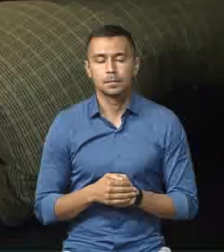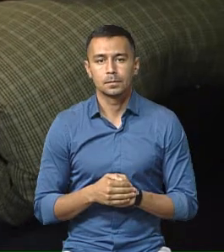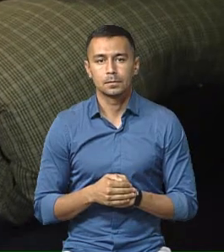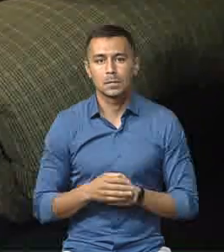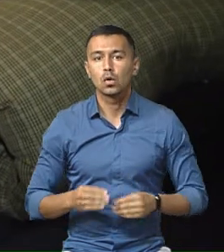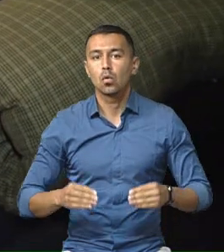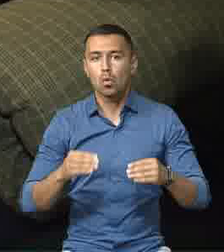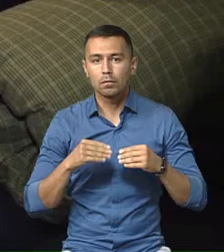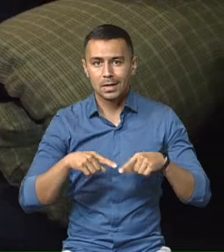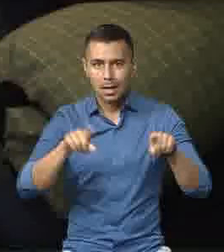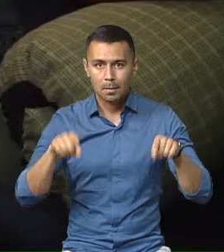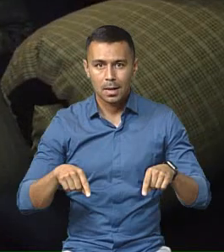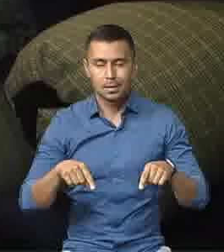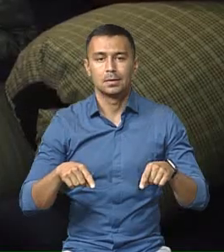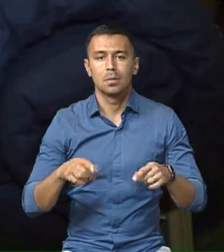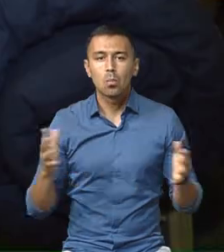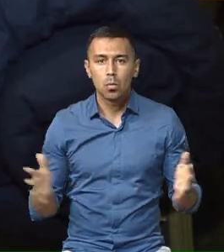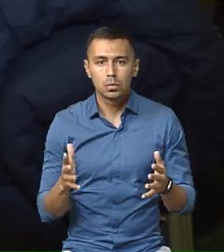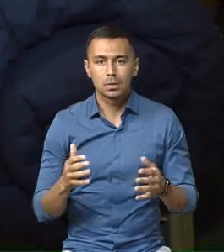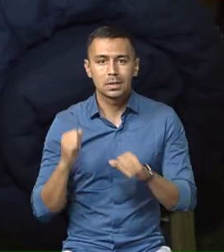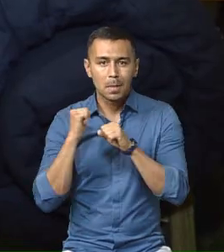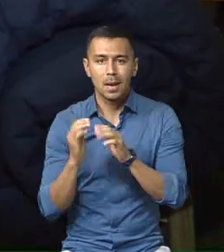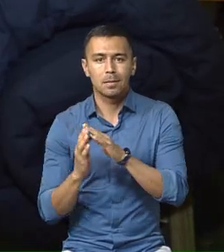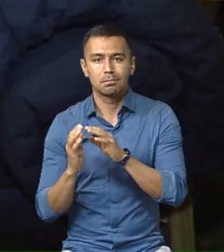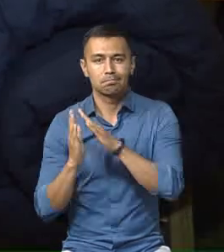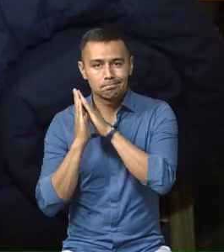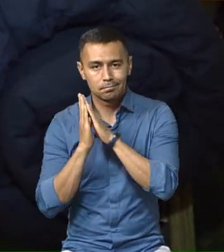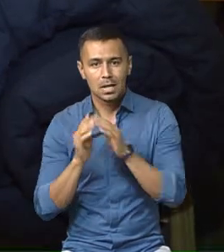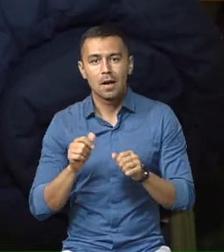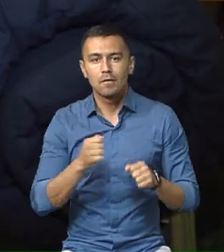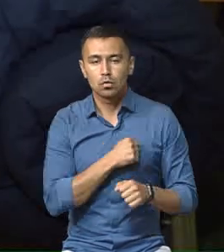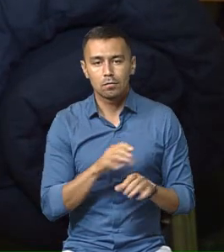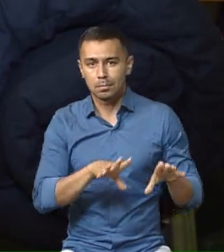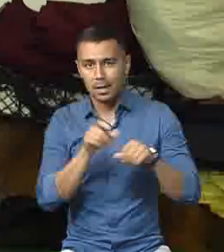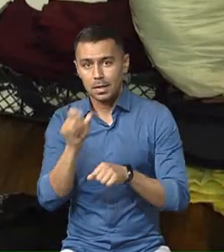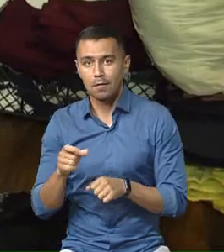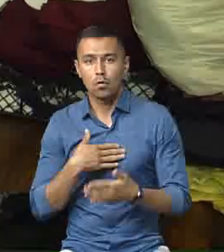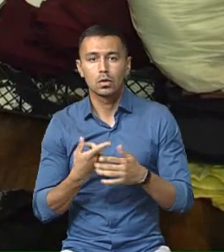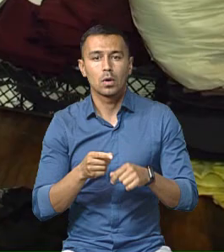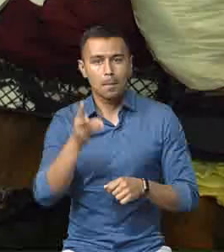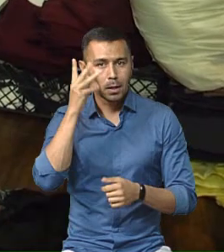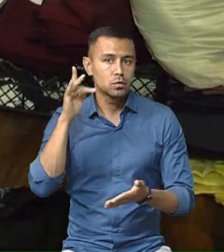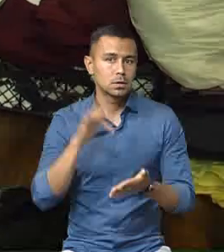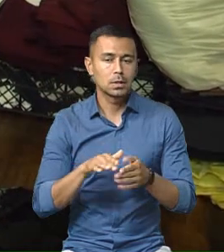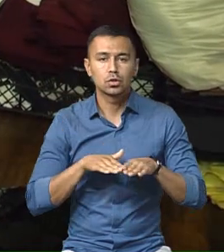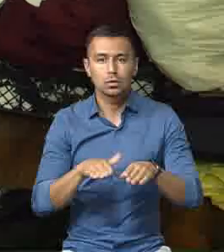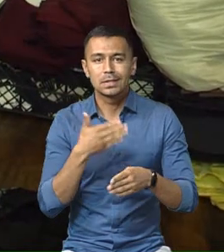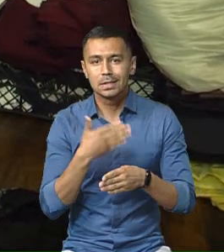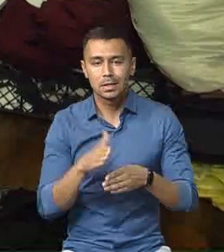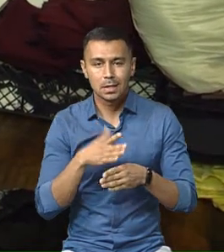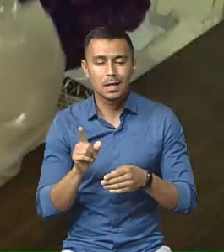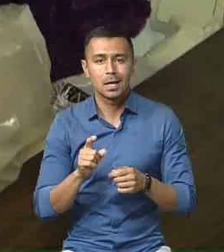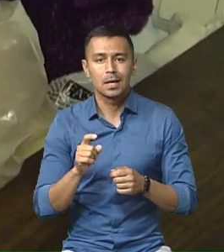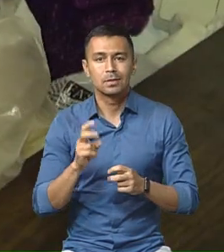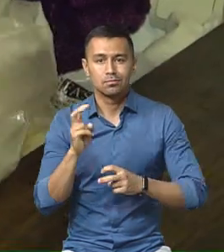Ковдри, керемати, матраци, килимки, подушки і спальники для військових та вимушених переселенців волонтери цього хмельницького центру шиють з клаптів, які швейні